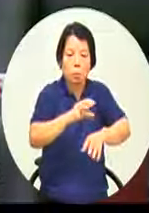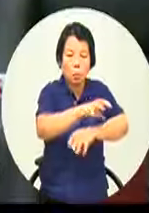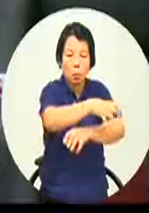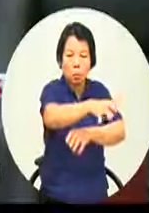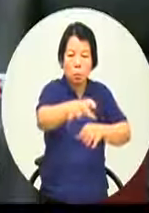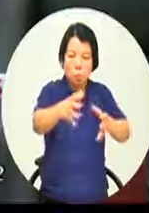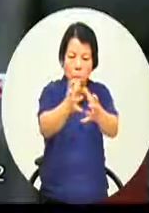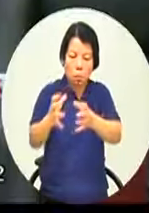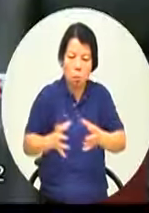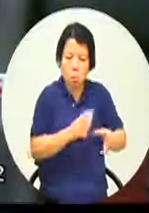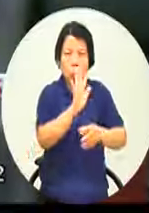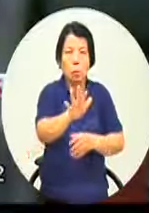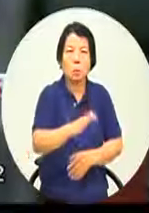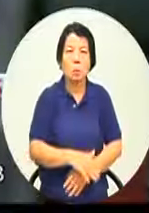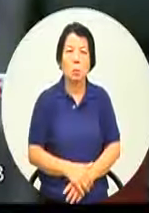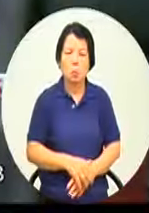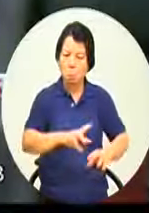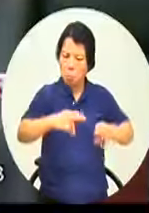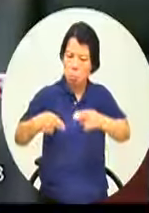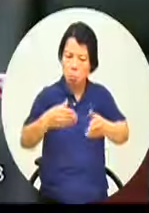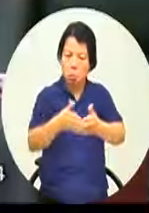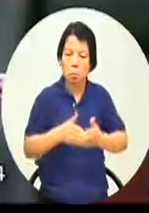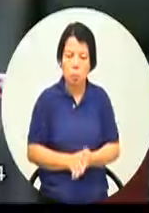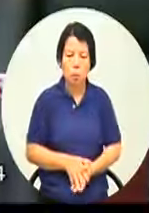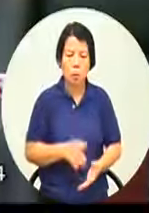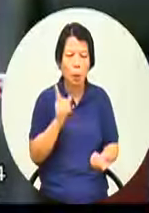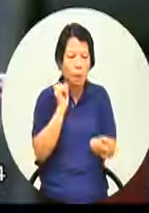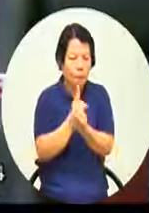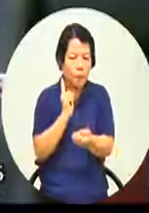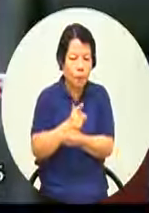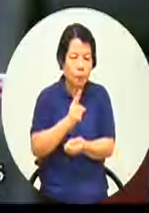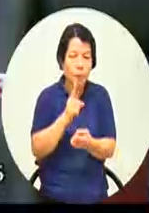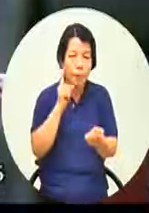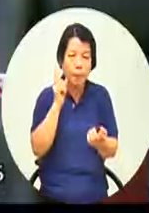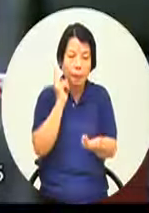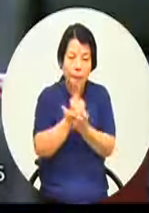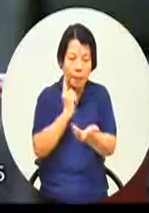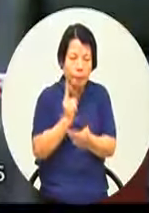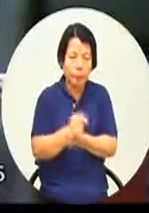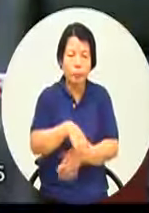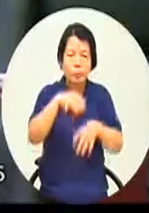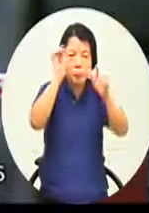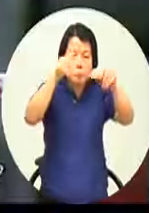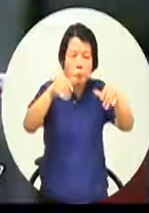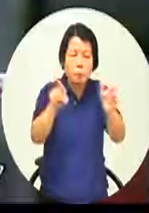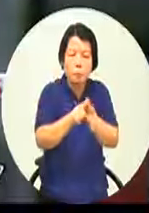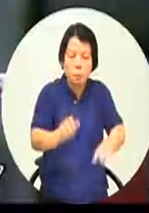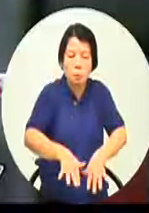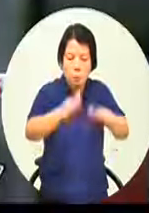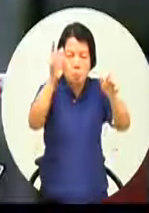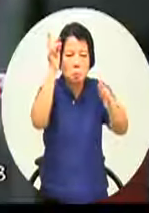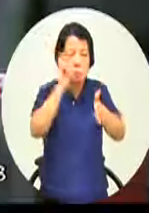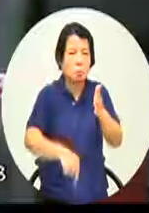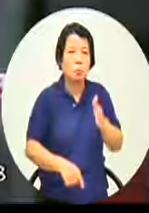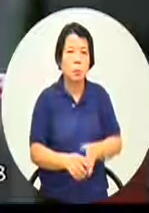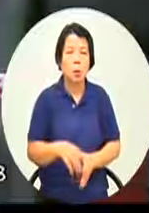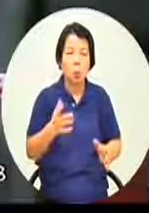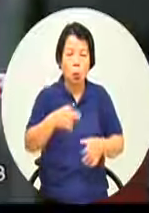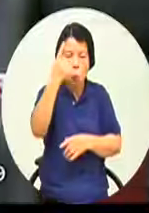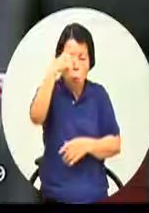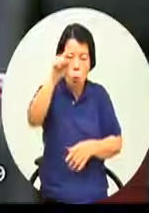哈，每次遇到台风或下大雨都会淹水啊。那我们古迹在这里非常多，